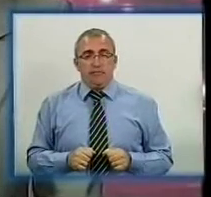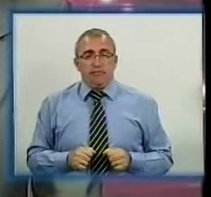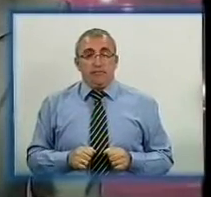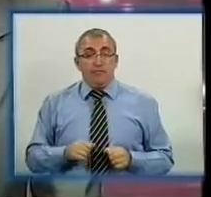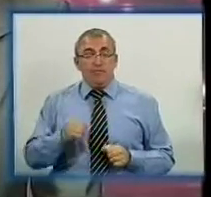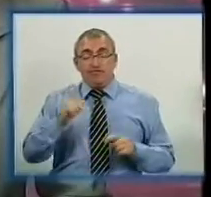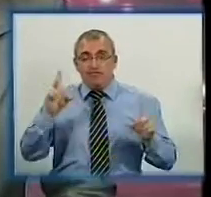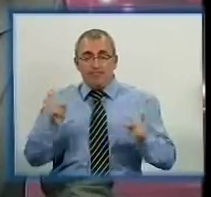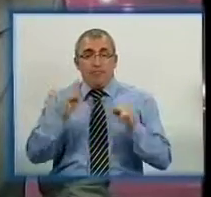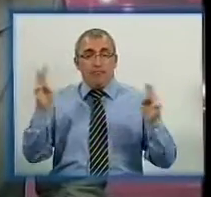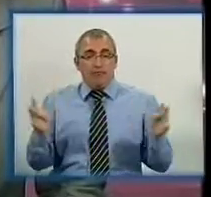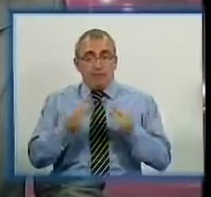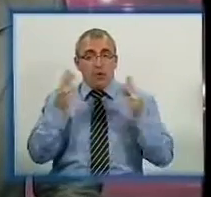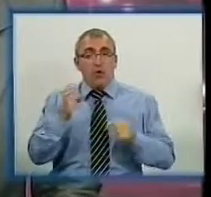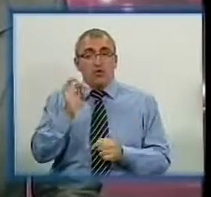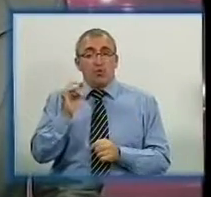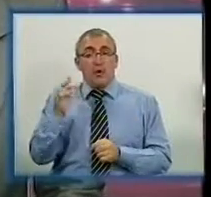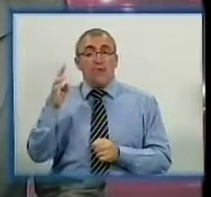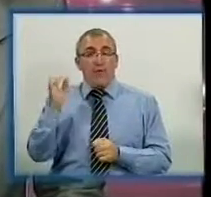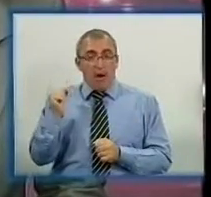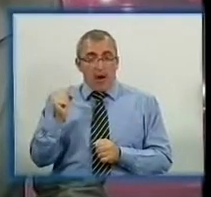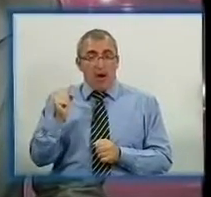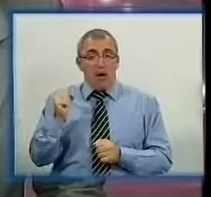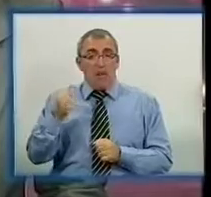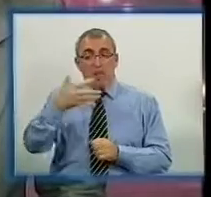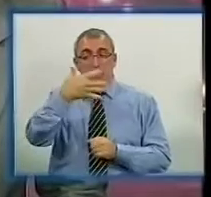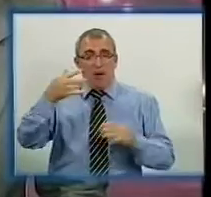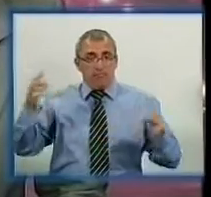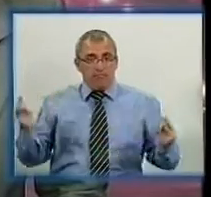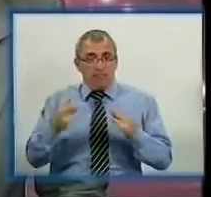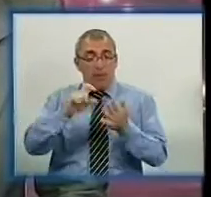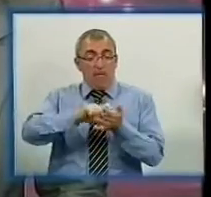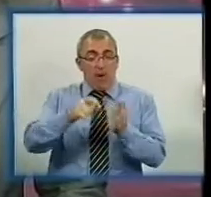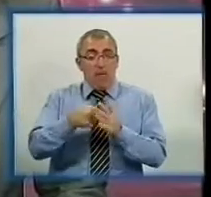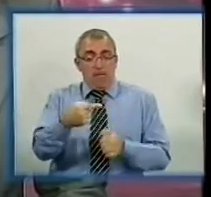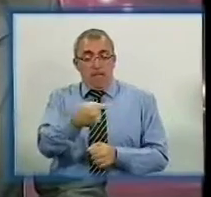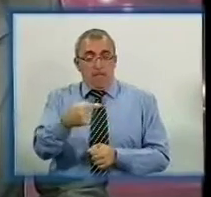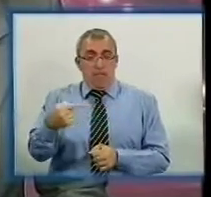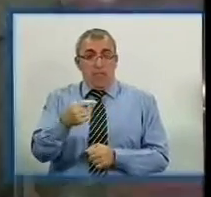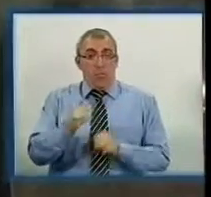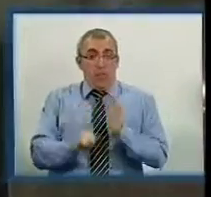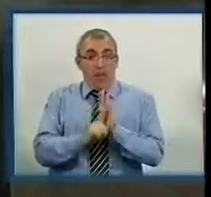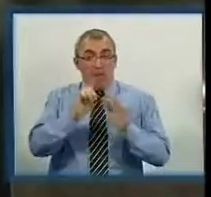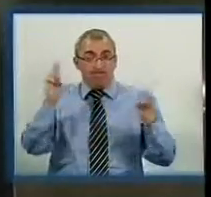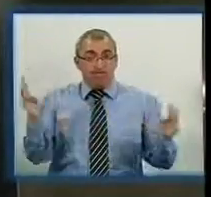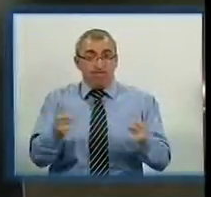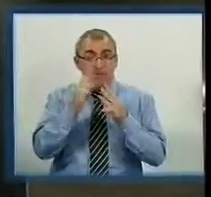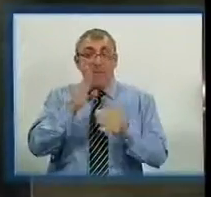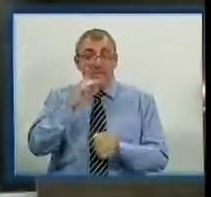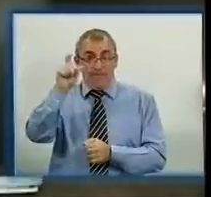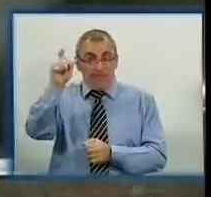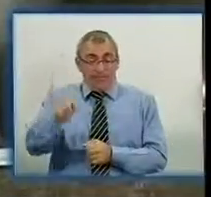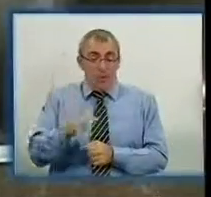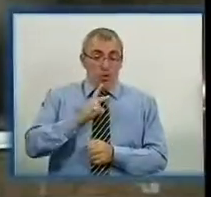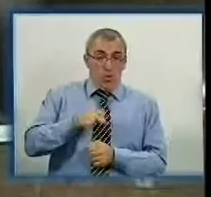ледь не згоріли. В селі Созонівка Кіровоградського району зайнялася п'ятиповерхівка. Горіла квартира на першому поверсі. Коли почалася пожежа, господарка квартири та